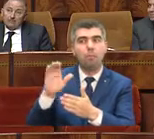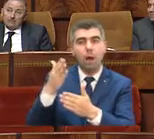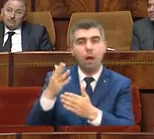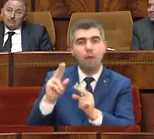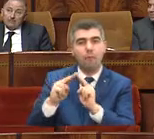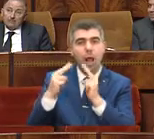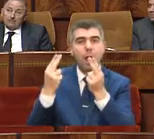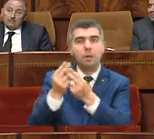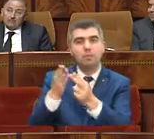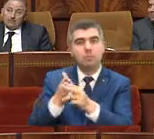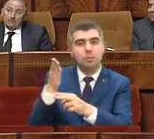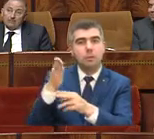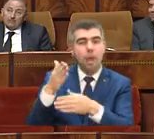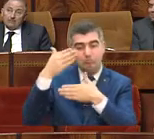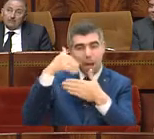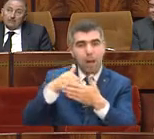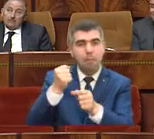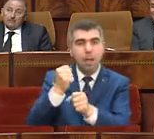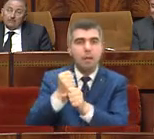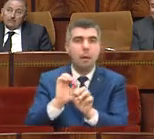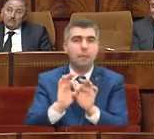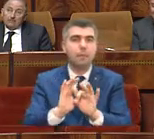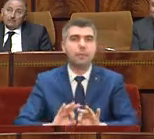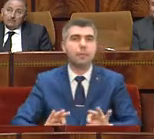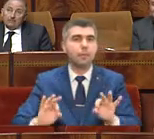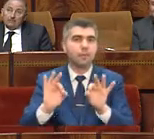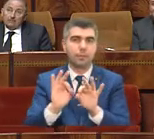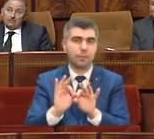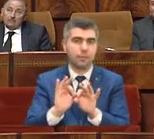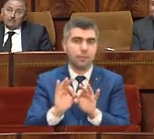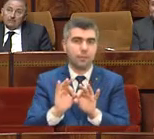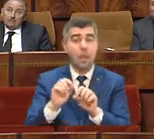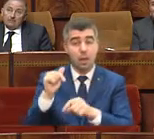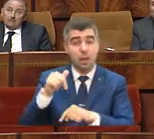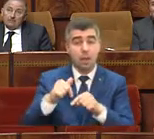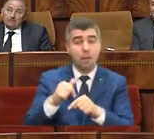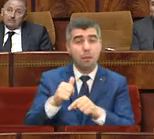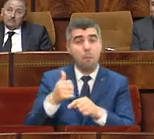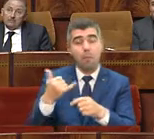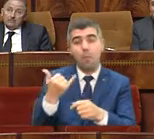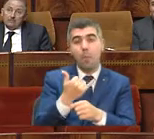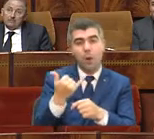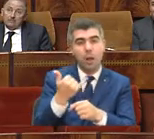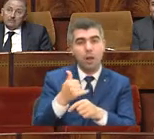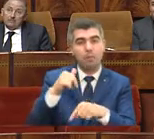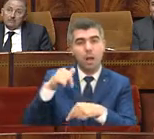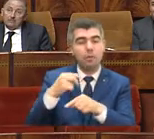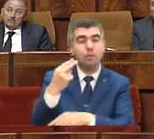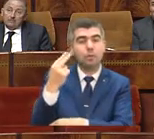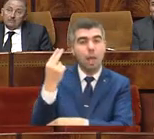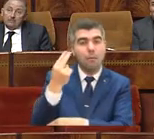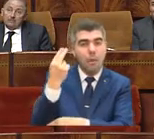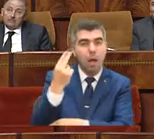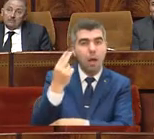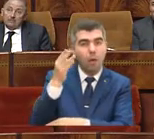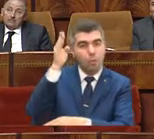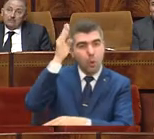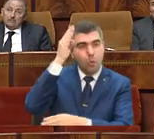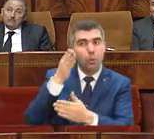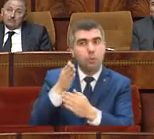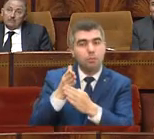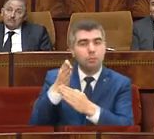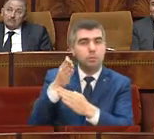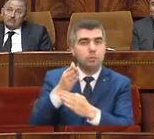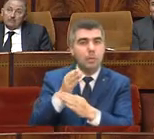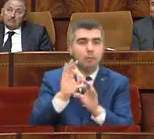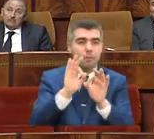بلادهم، والبلد ديالنا ماشي عقيم على مستوى انتاج النخب، بلادنا فيه كفاءات عاليه. الذنب الوحيد ديالها انها تسير من